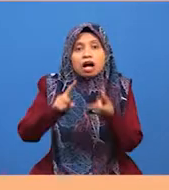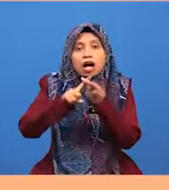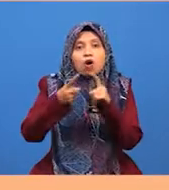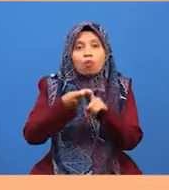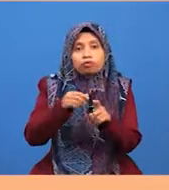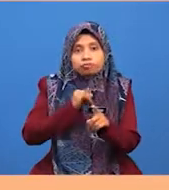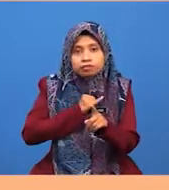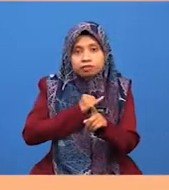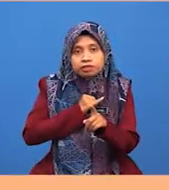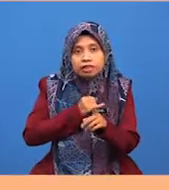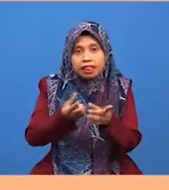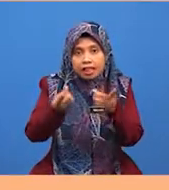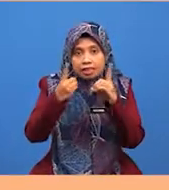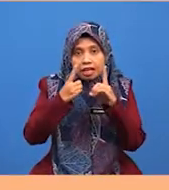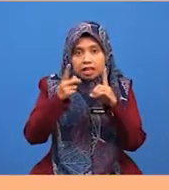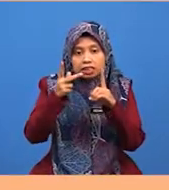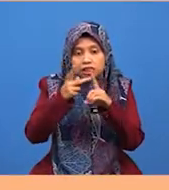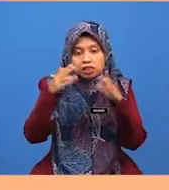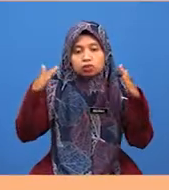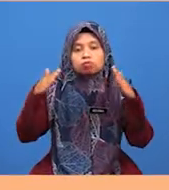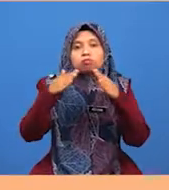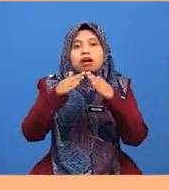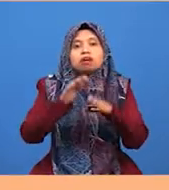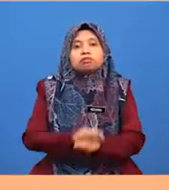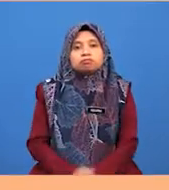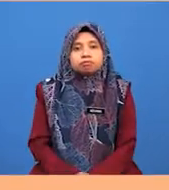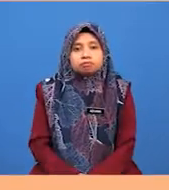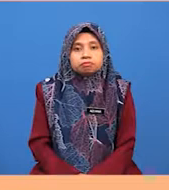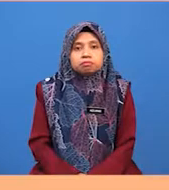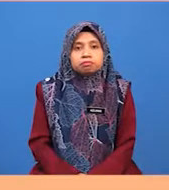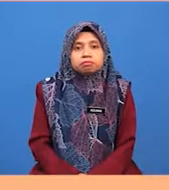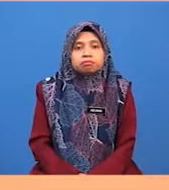Kawan saya datang ke rumah.